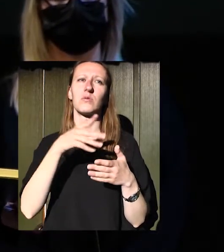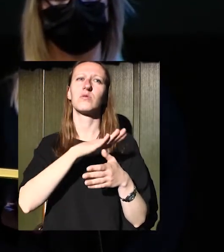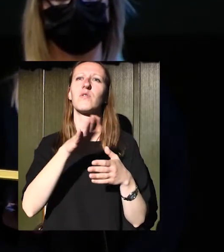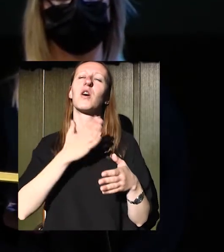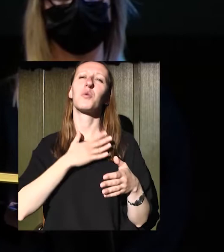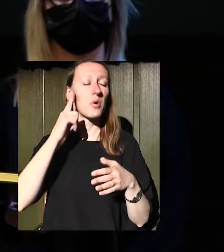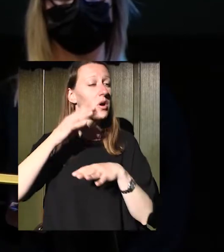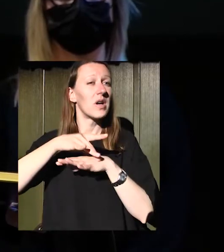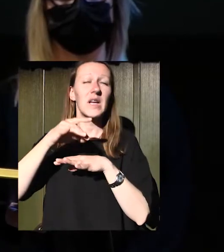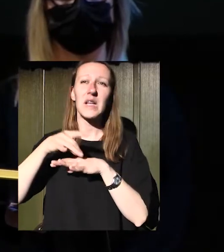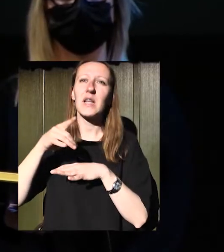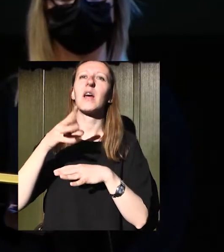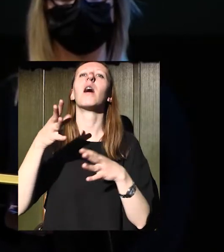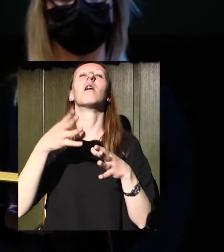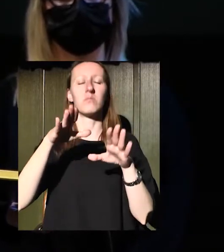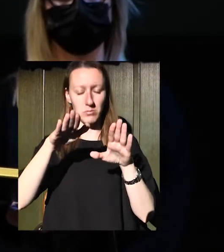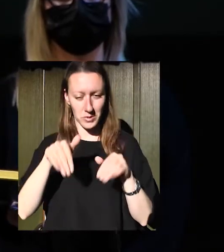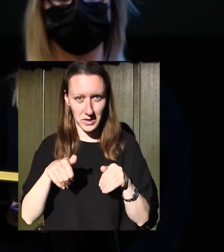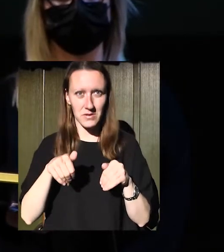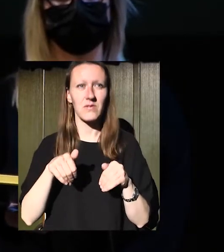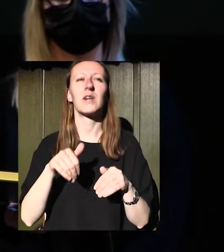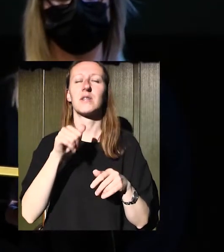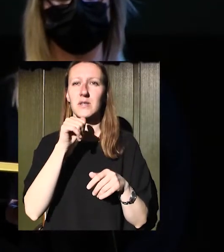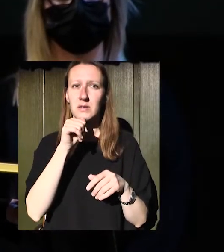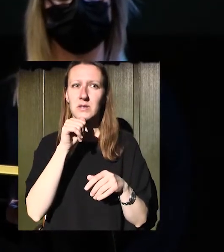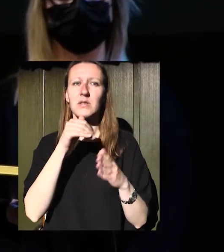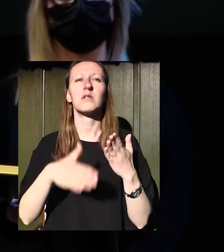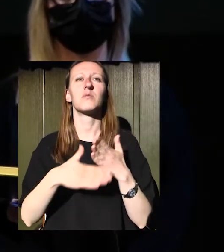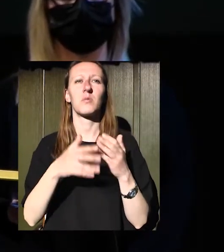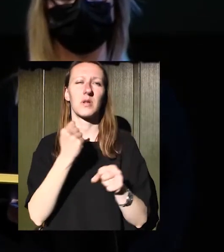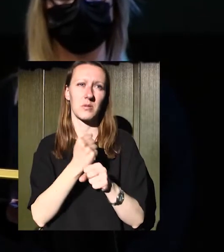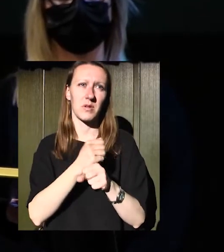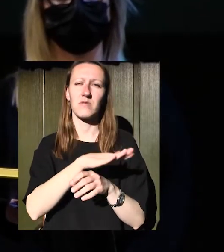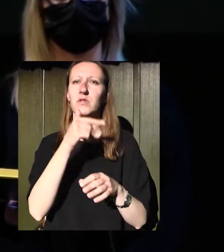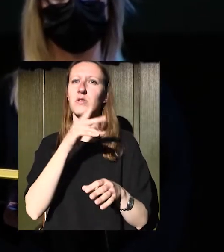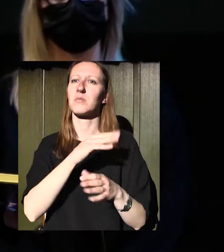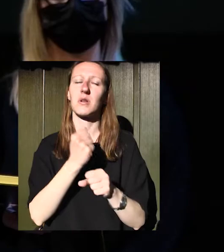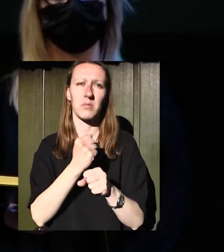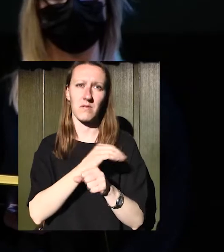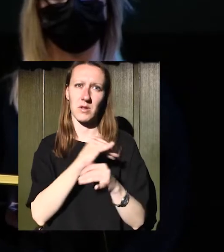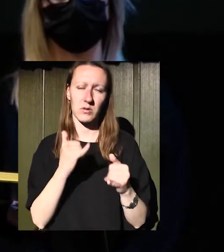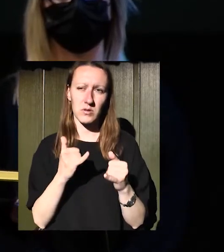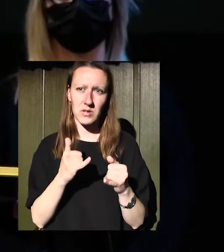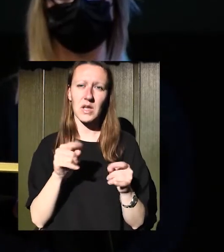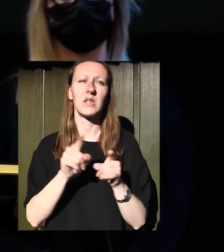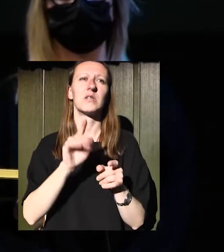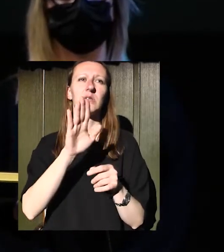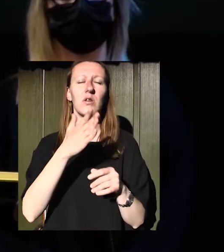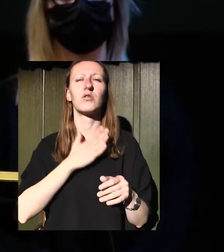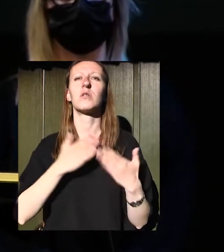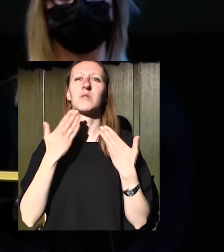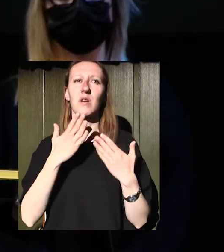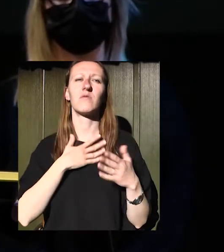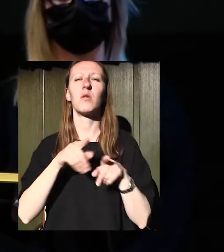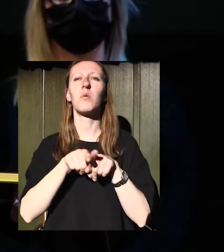su svaku moju ideju obje ručke prigrlili i pomogli mi ostvariti sve što sam ostvarila. Također